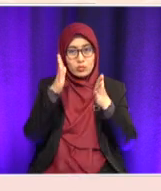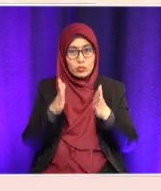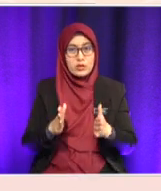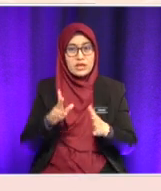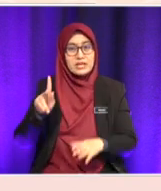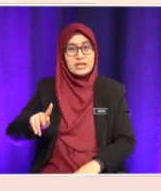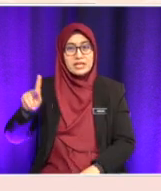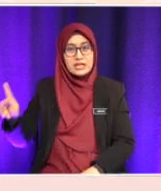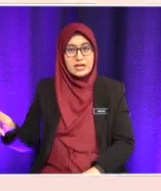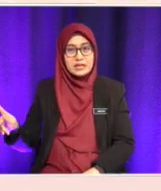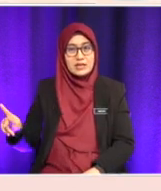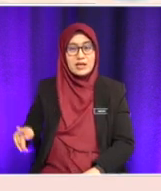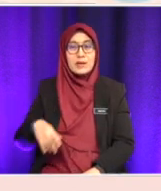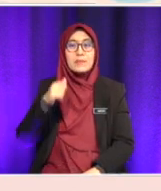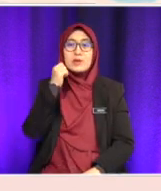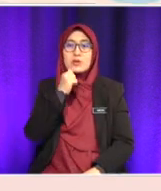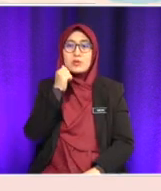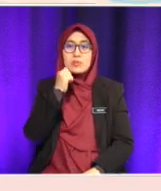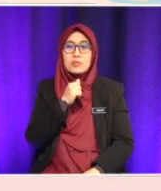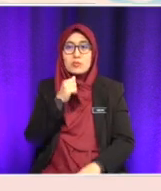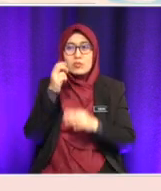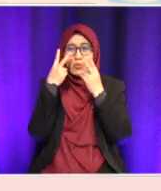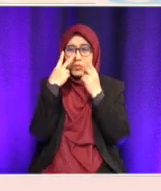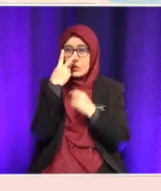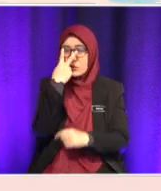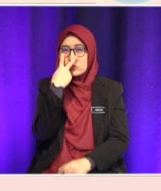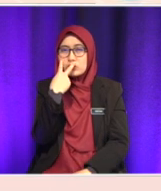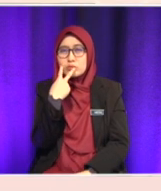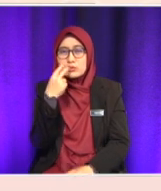batu bengkak Teluk patung seperti